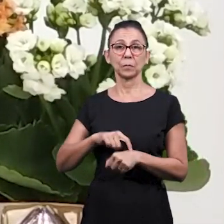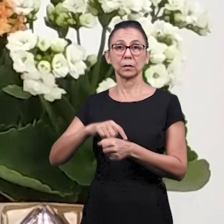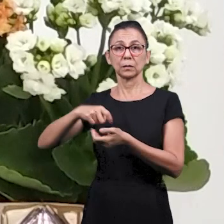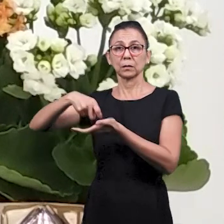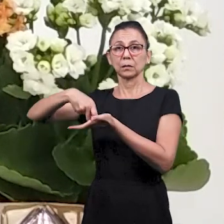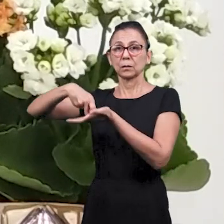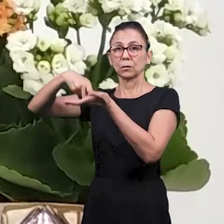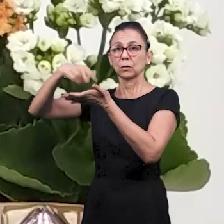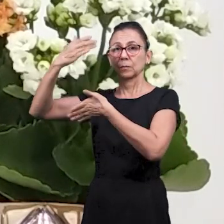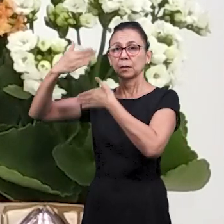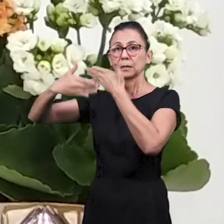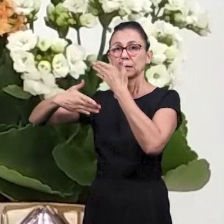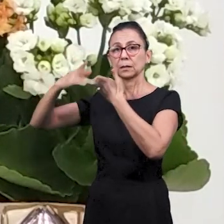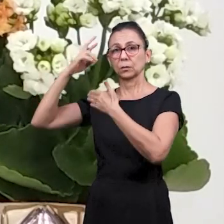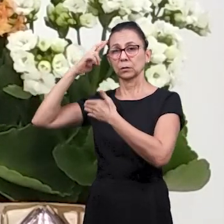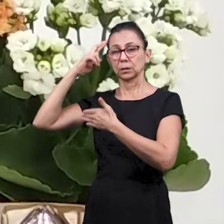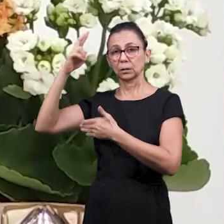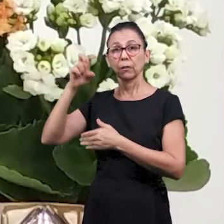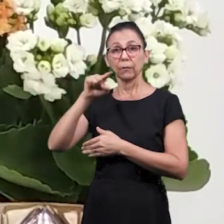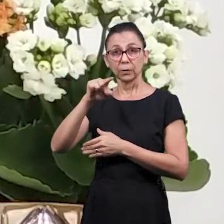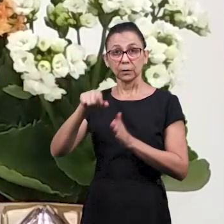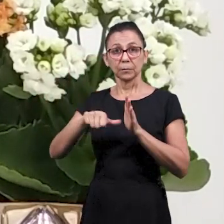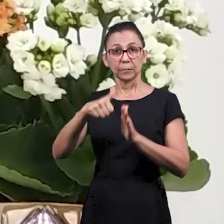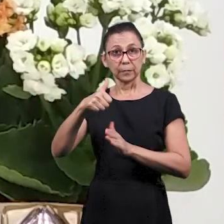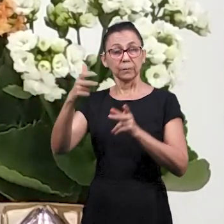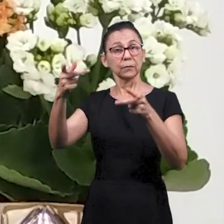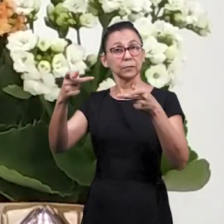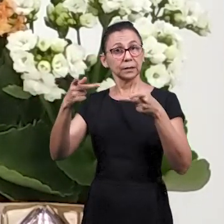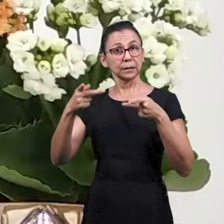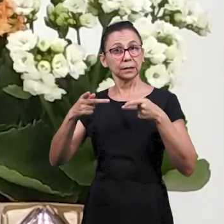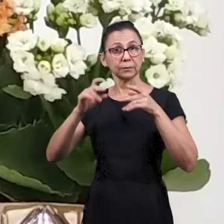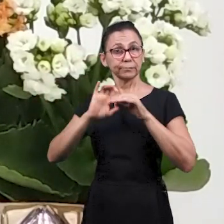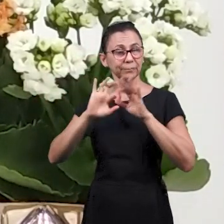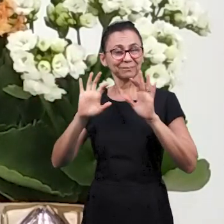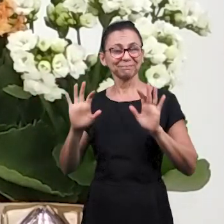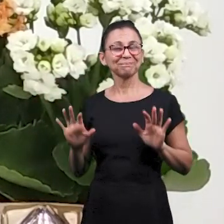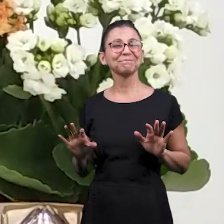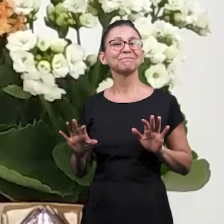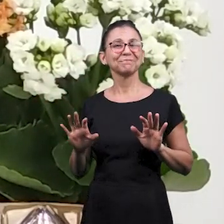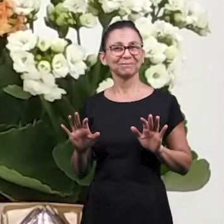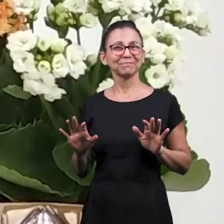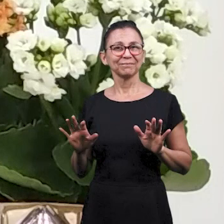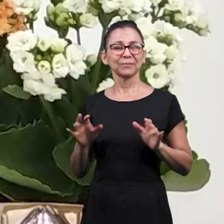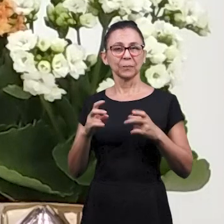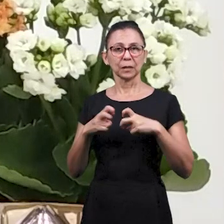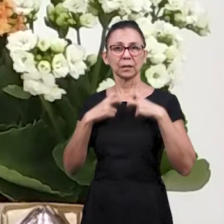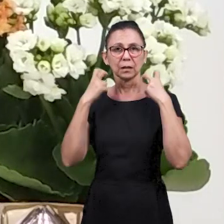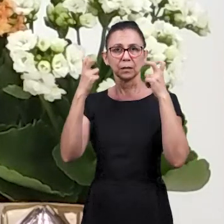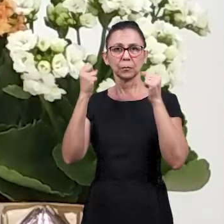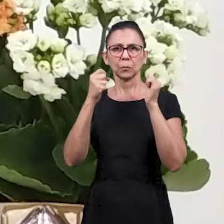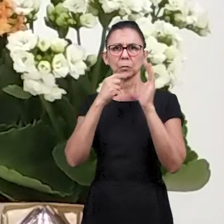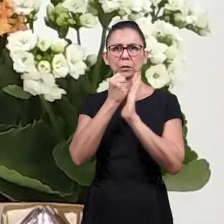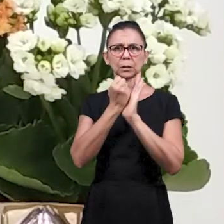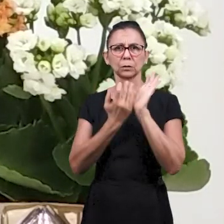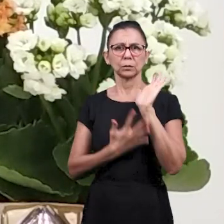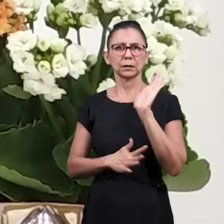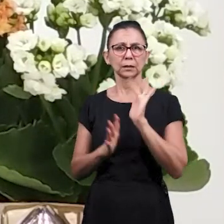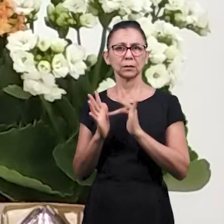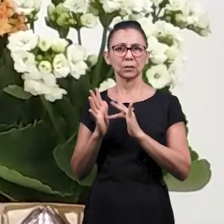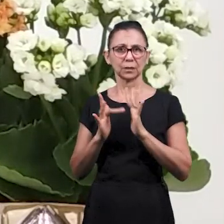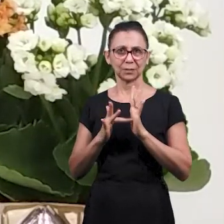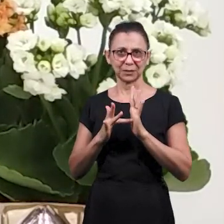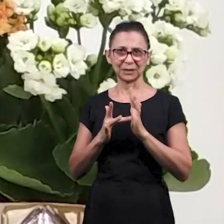наши колени. Вы, кто пришли и подсоединились к нам впервые, мы вас зовем о